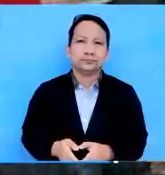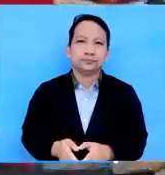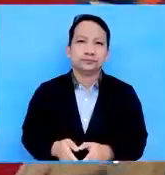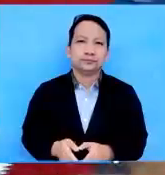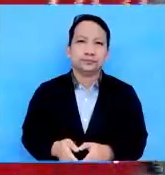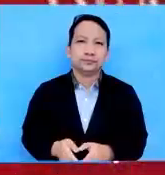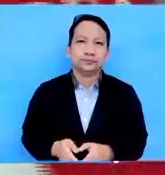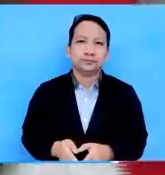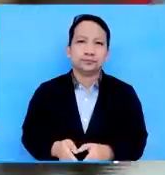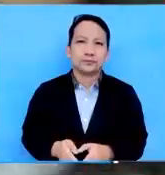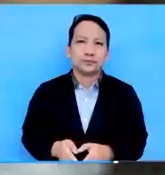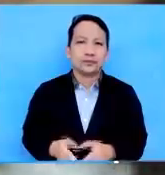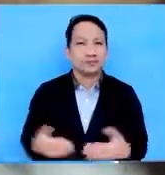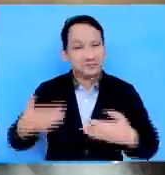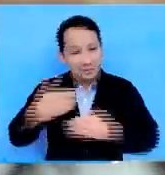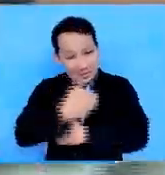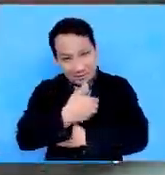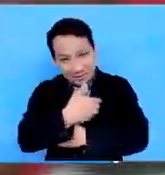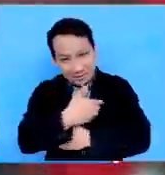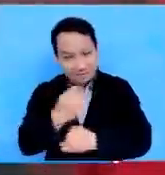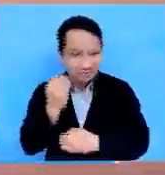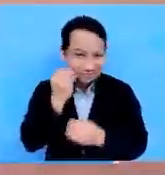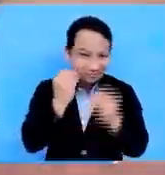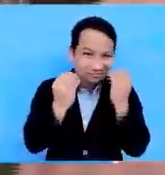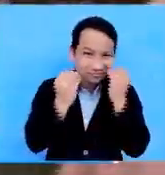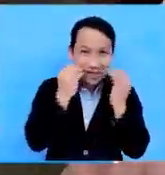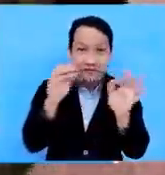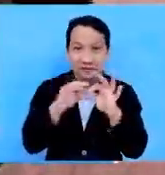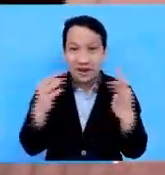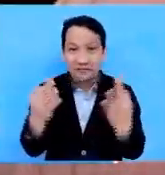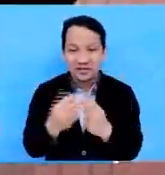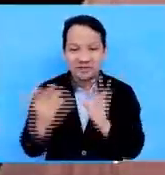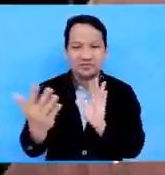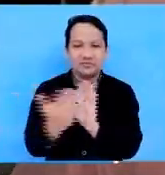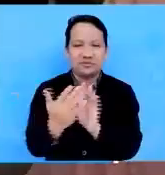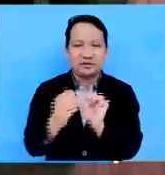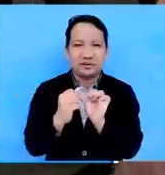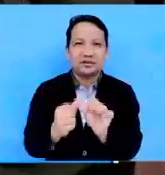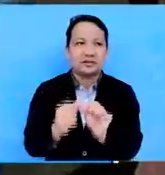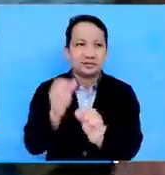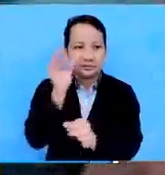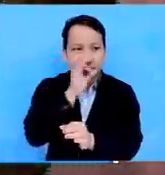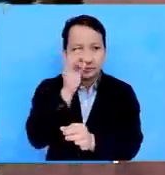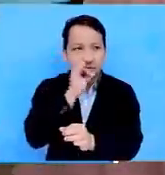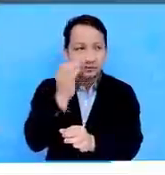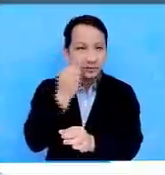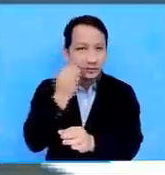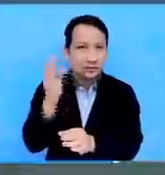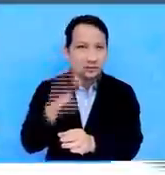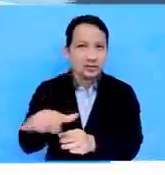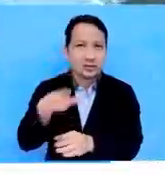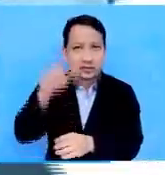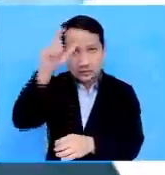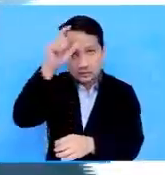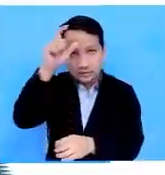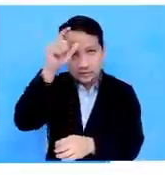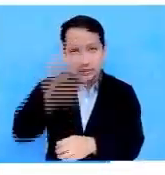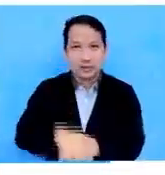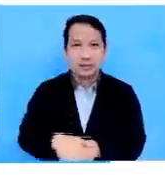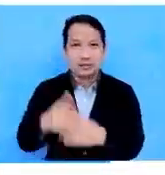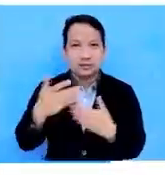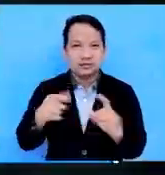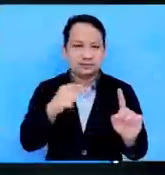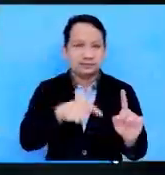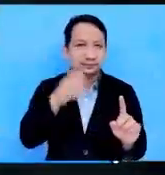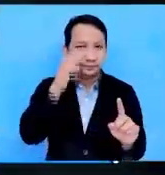Mga yakap at halik mula sa kanilang pamilya ang sumalubong sa mga Pinoy na pinauwi mula sa Turkey. Kwento ni Christine,